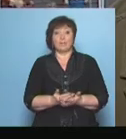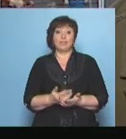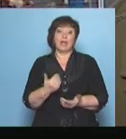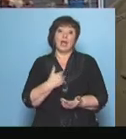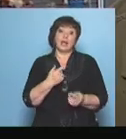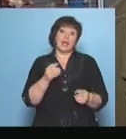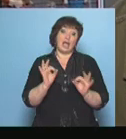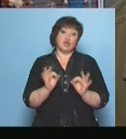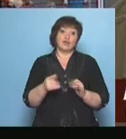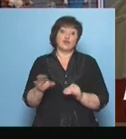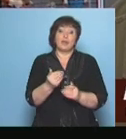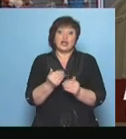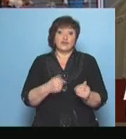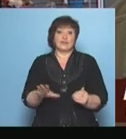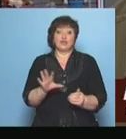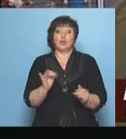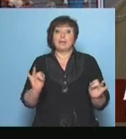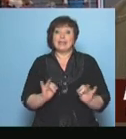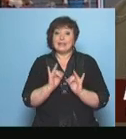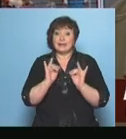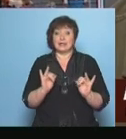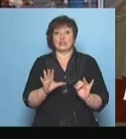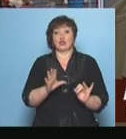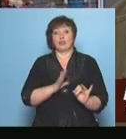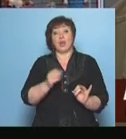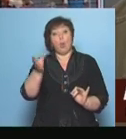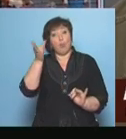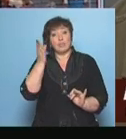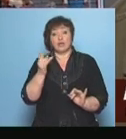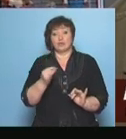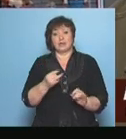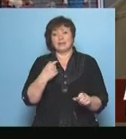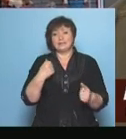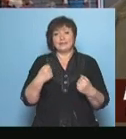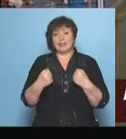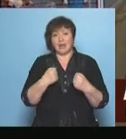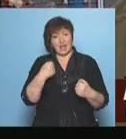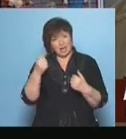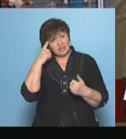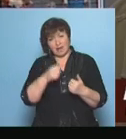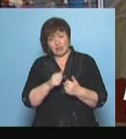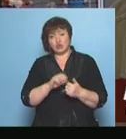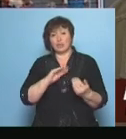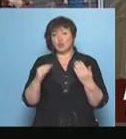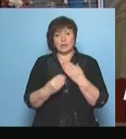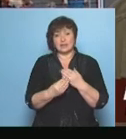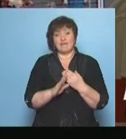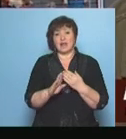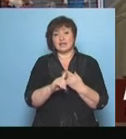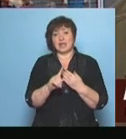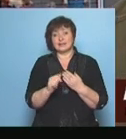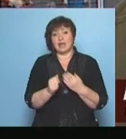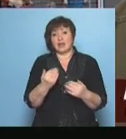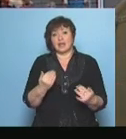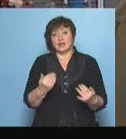было интересно, прежде всего. Чтобы это было интересно, чтобы это было умно, чтобы это было не забито, чтобы никто не скрывался за какие-то